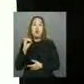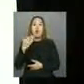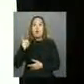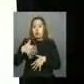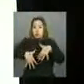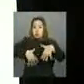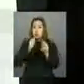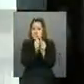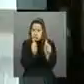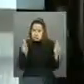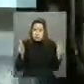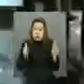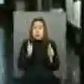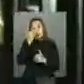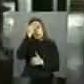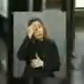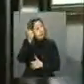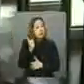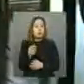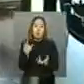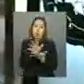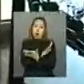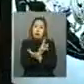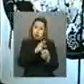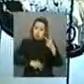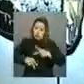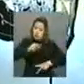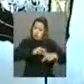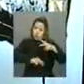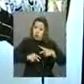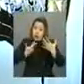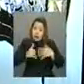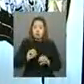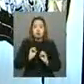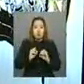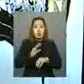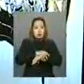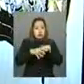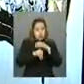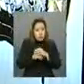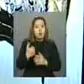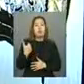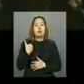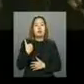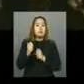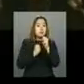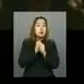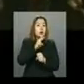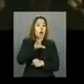ลงานในการอนุรักษ์ฟื้นฟูมรดกวัฒนธรรมเชิงนามธรรมเมื่อปี2550